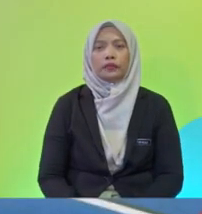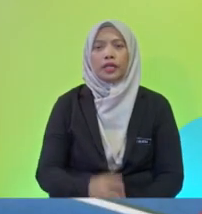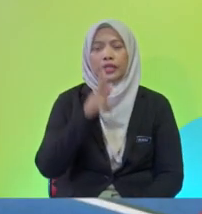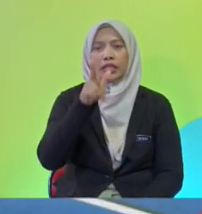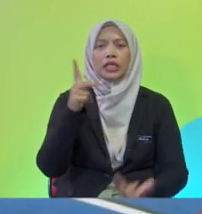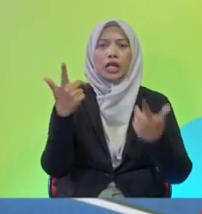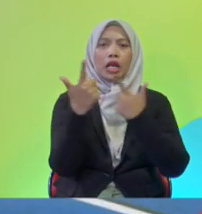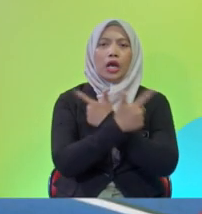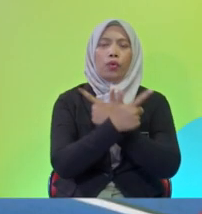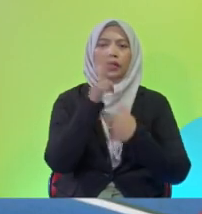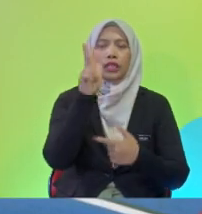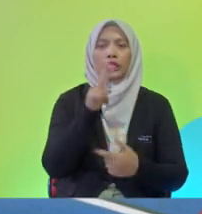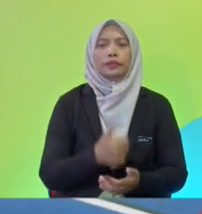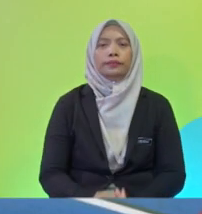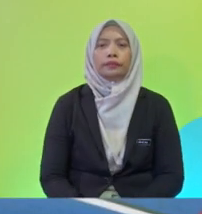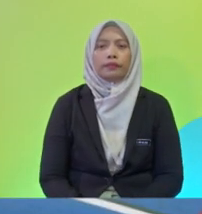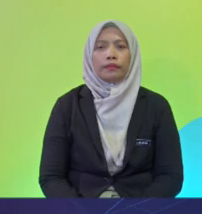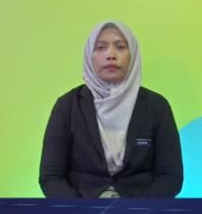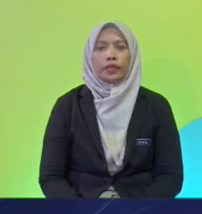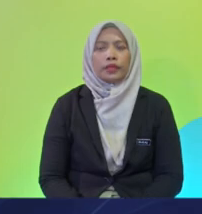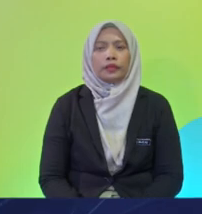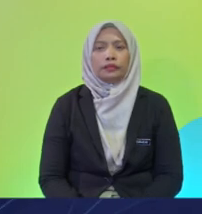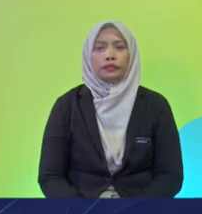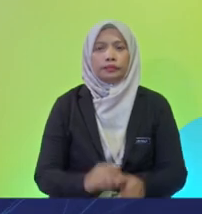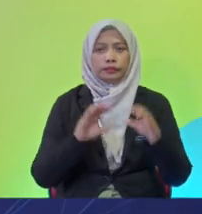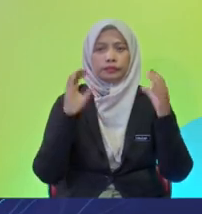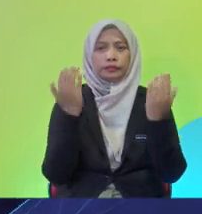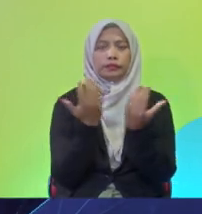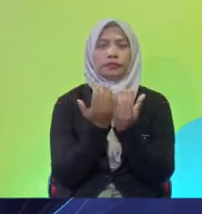Tiga lawan tiga. Ball picker bola.